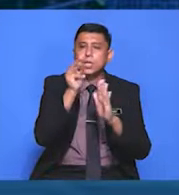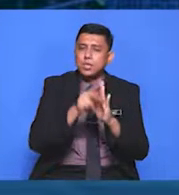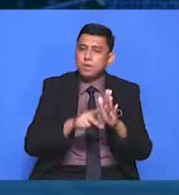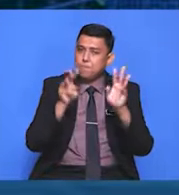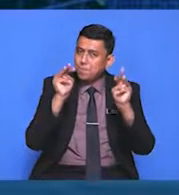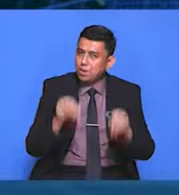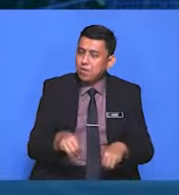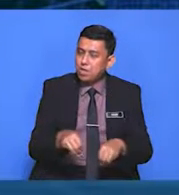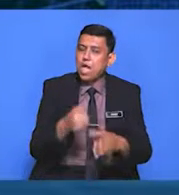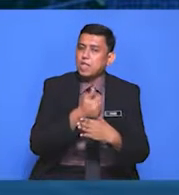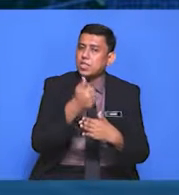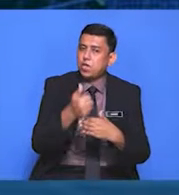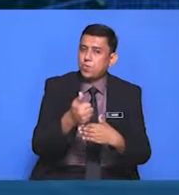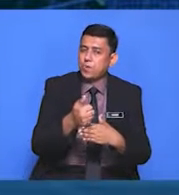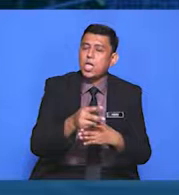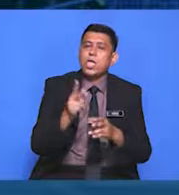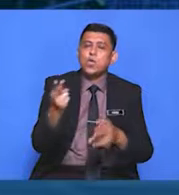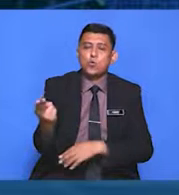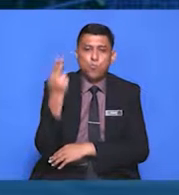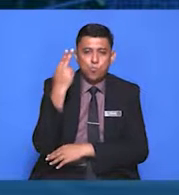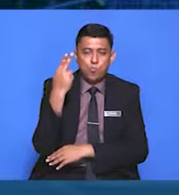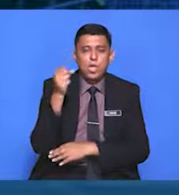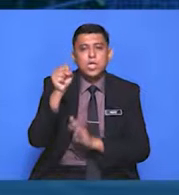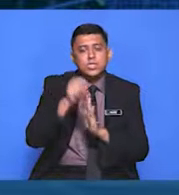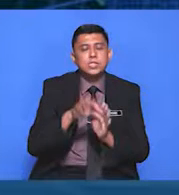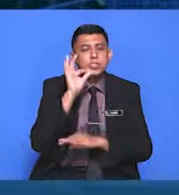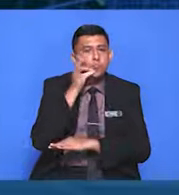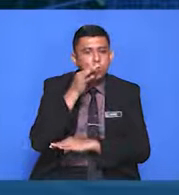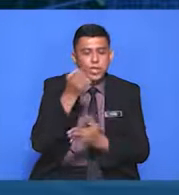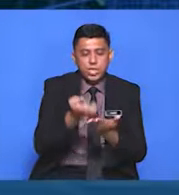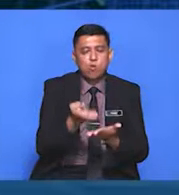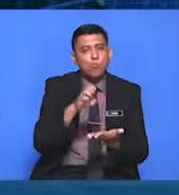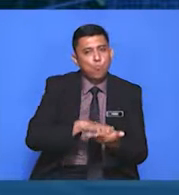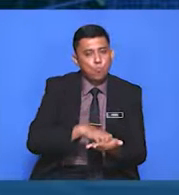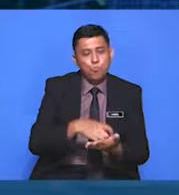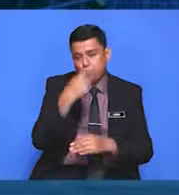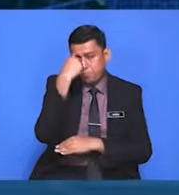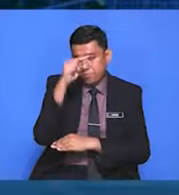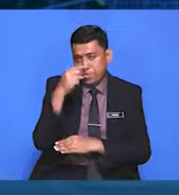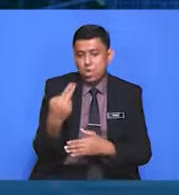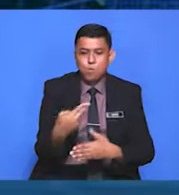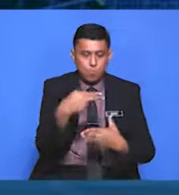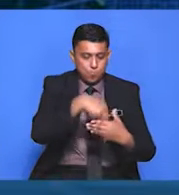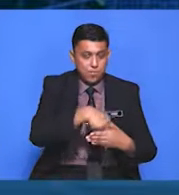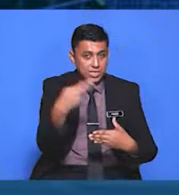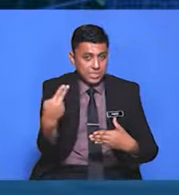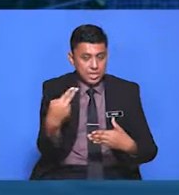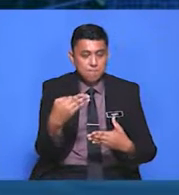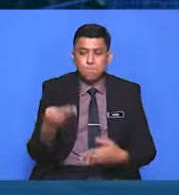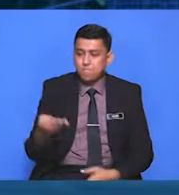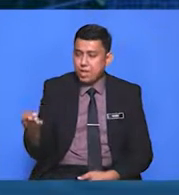kemampuan atau keupayaan sesebuah ekonomi untuk menghasilkan